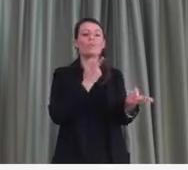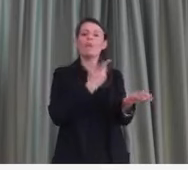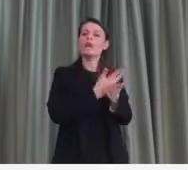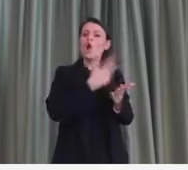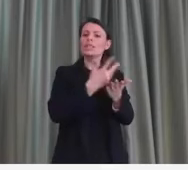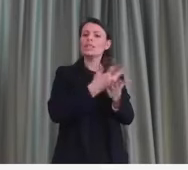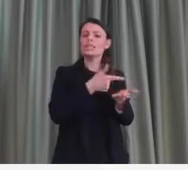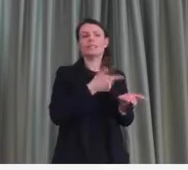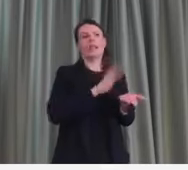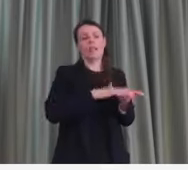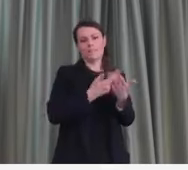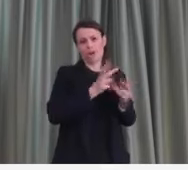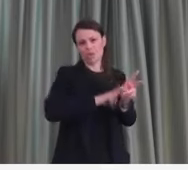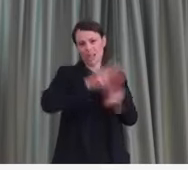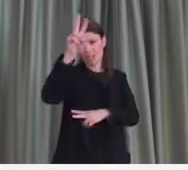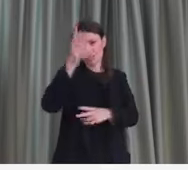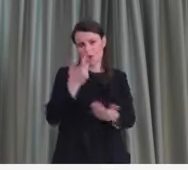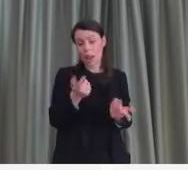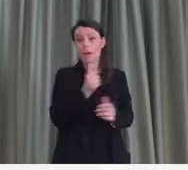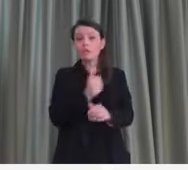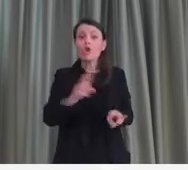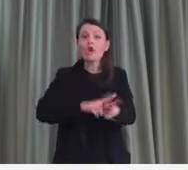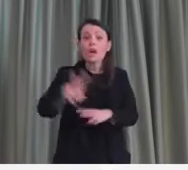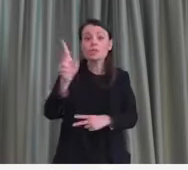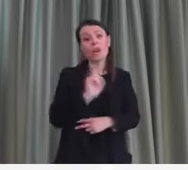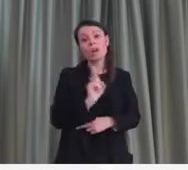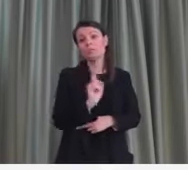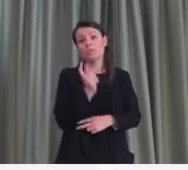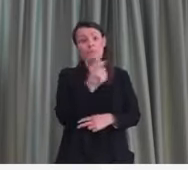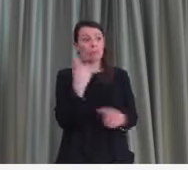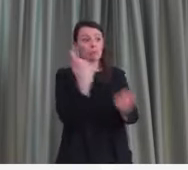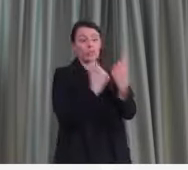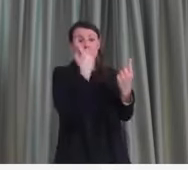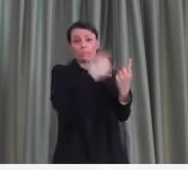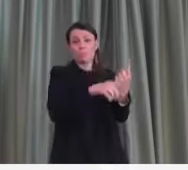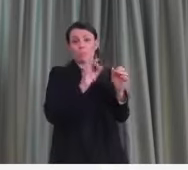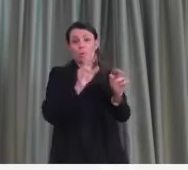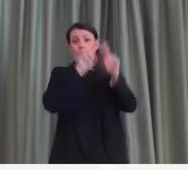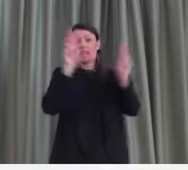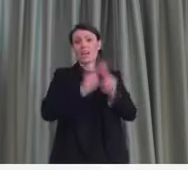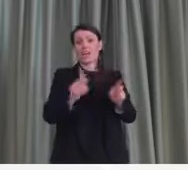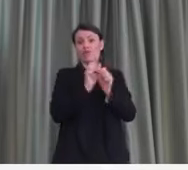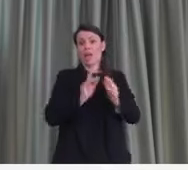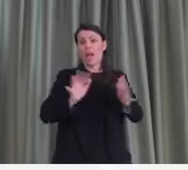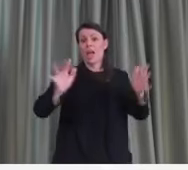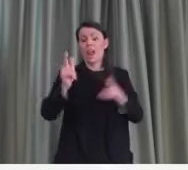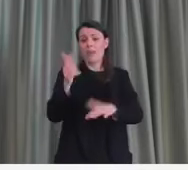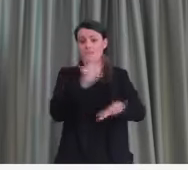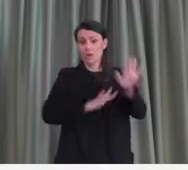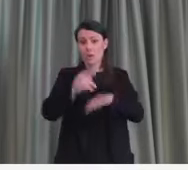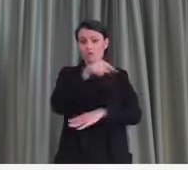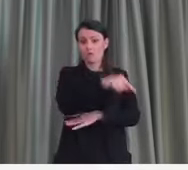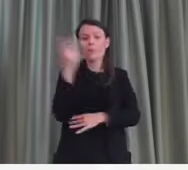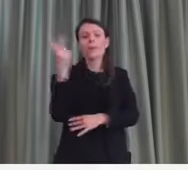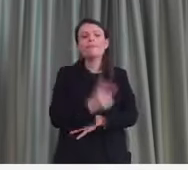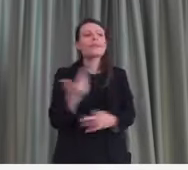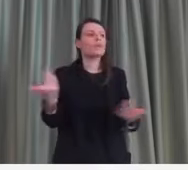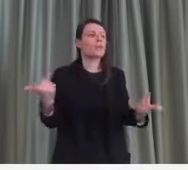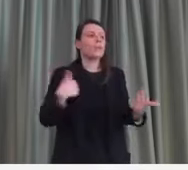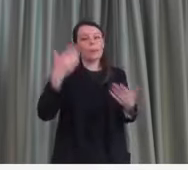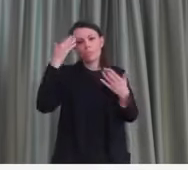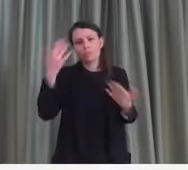non solo perché questo è un evento che è una risonanza internazionale purtroppo la corsa delle testate per tutte lì